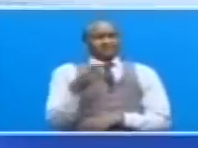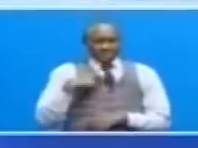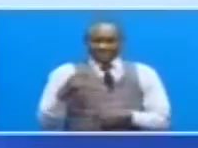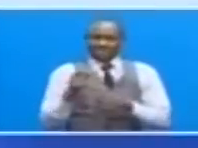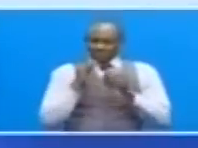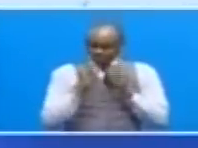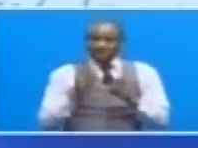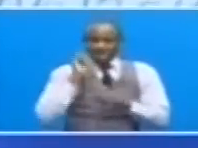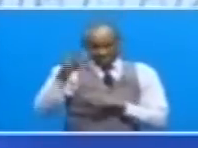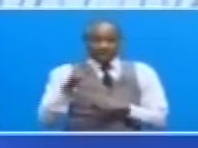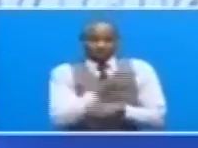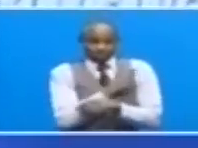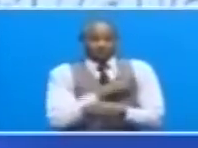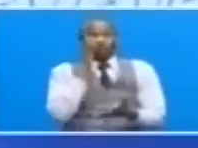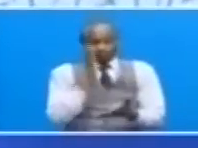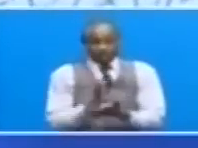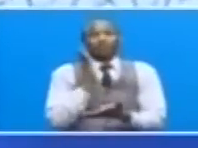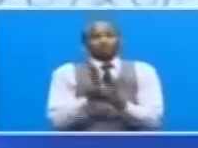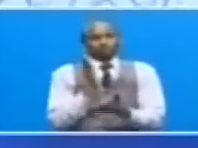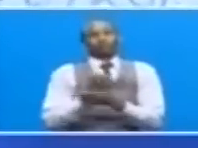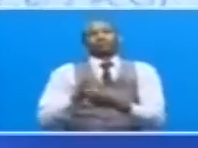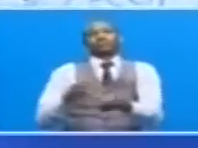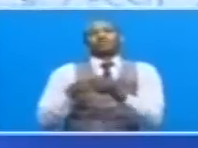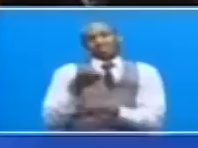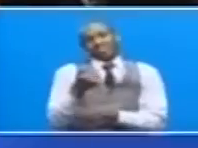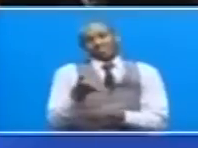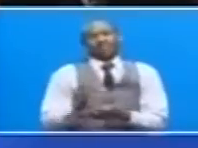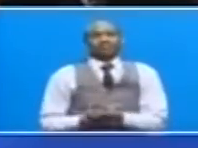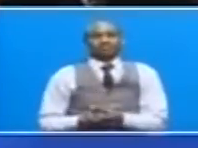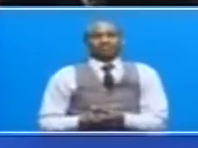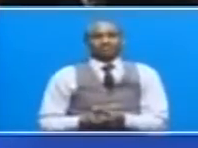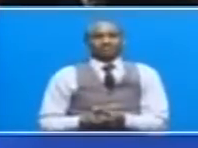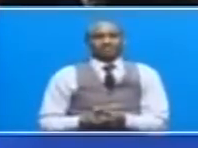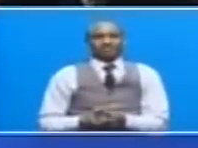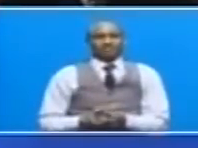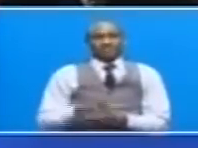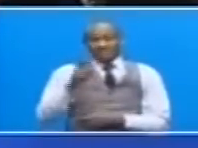report done much later would confirm that she had been defiled.